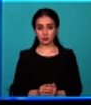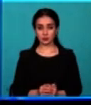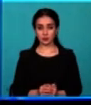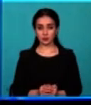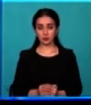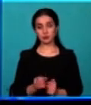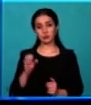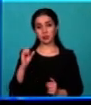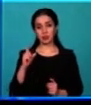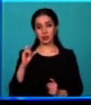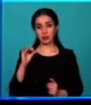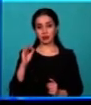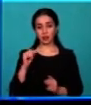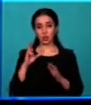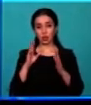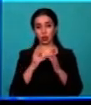Sahifani nomlab olamiz.